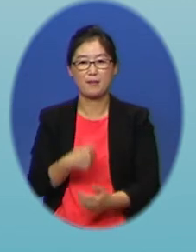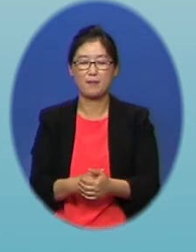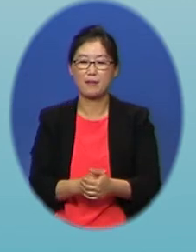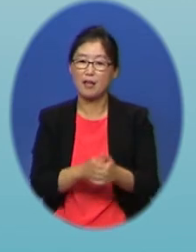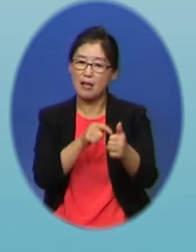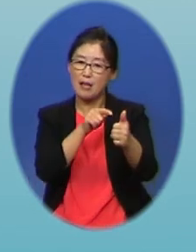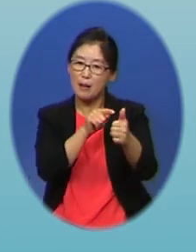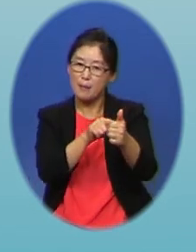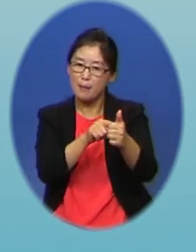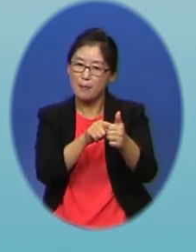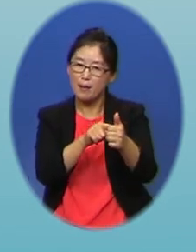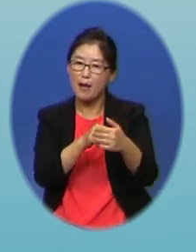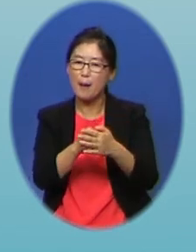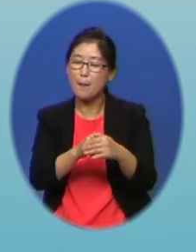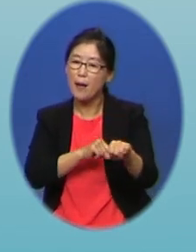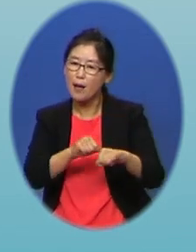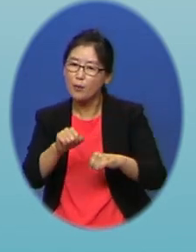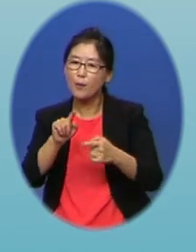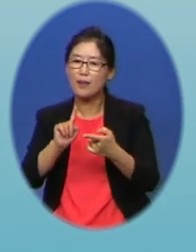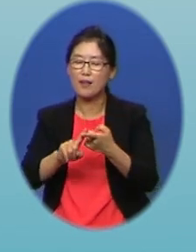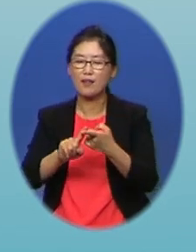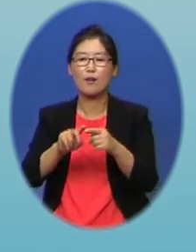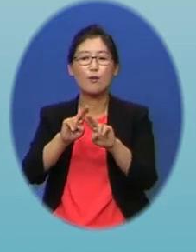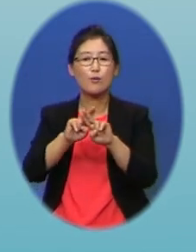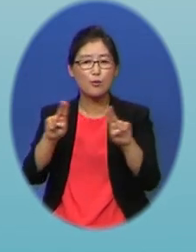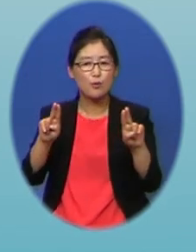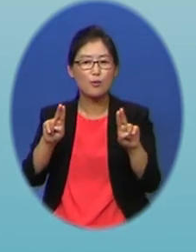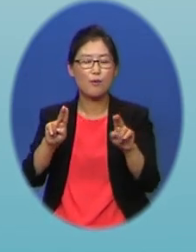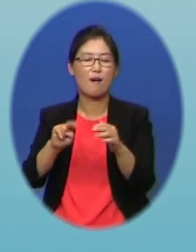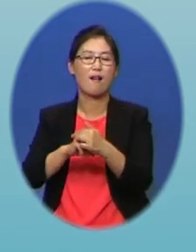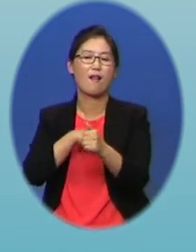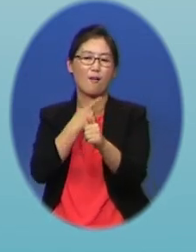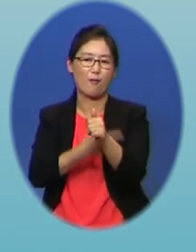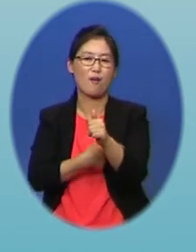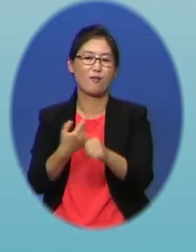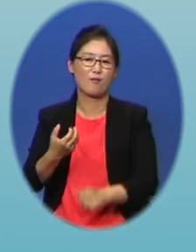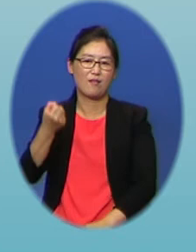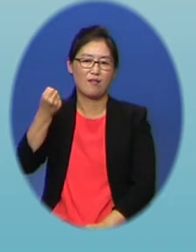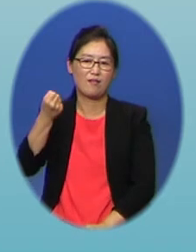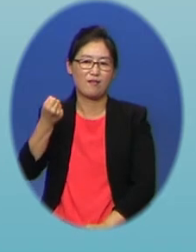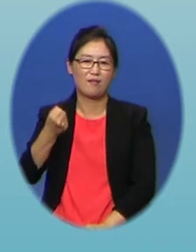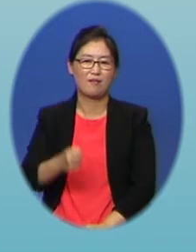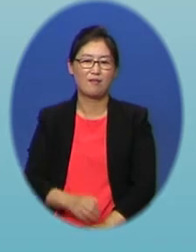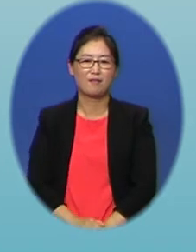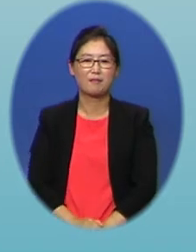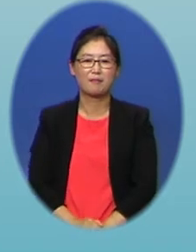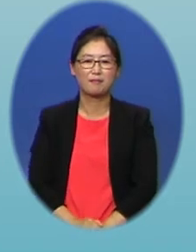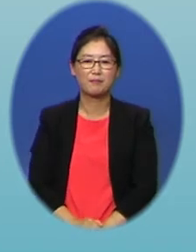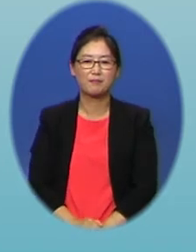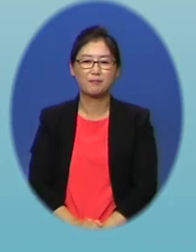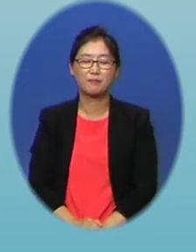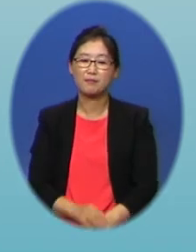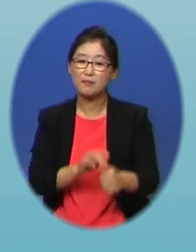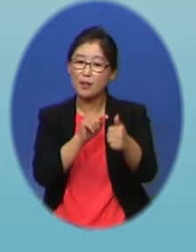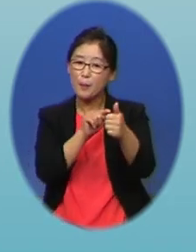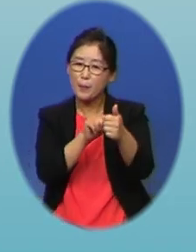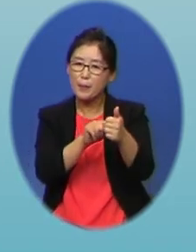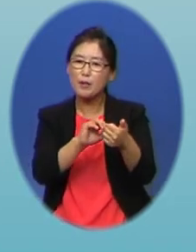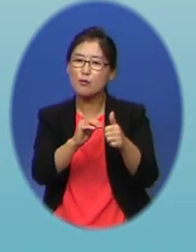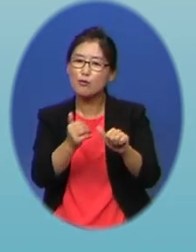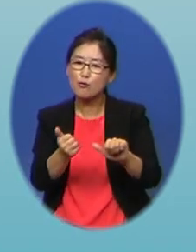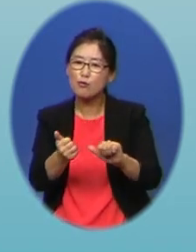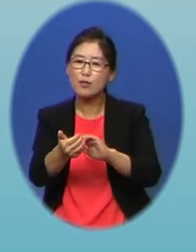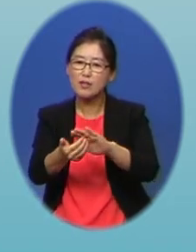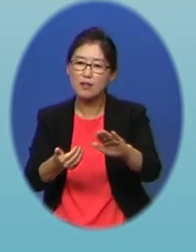행위를 원칙적으로 취소할 권한도 후견인에게 부여가 됩니다. 그리고 사실상 피성년 후견인이 사망할